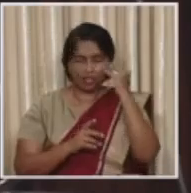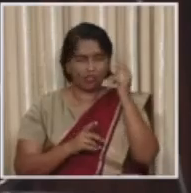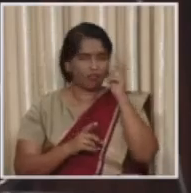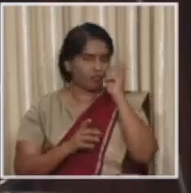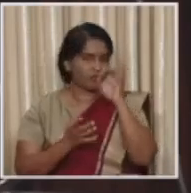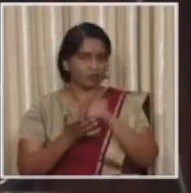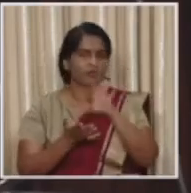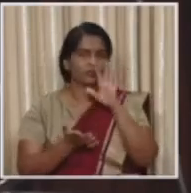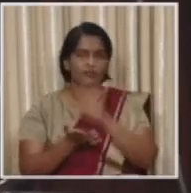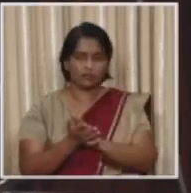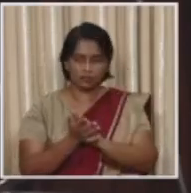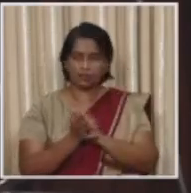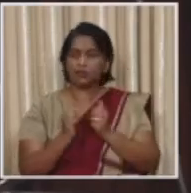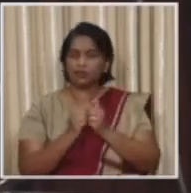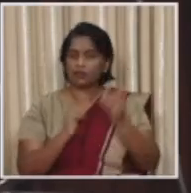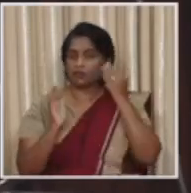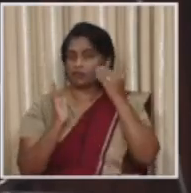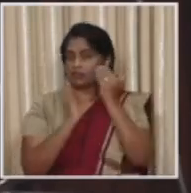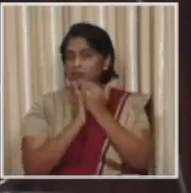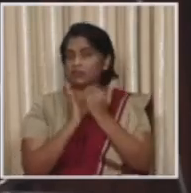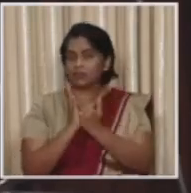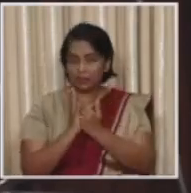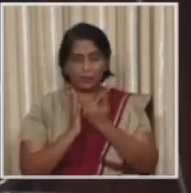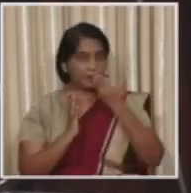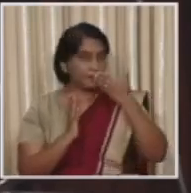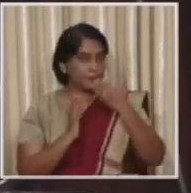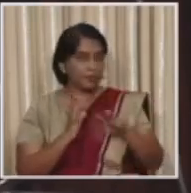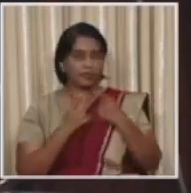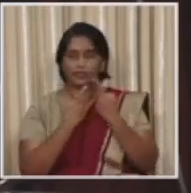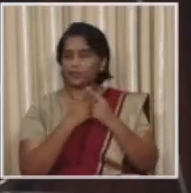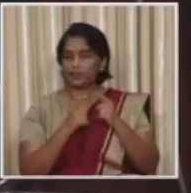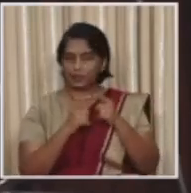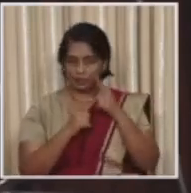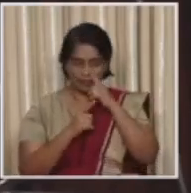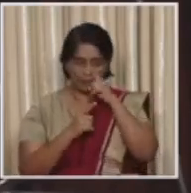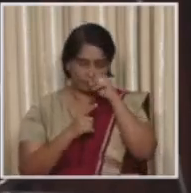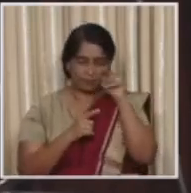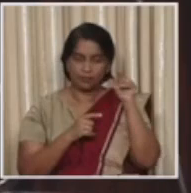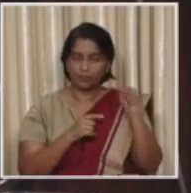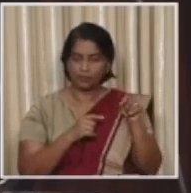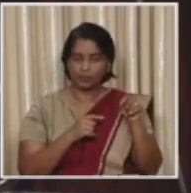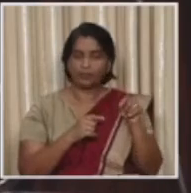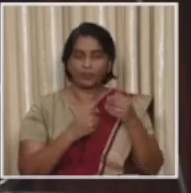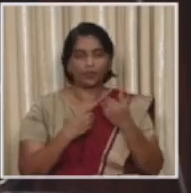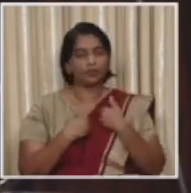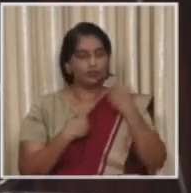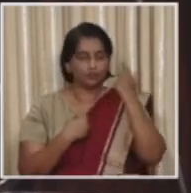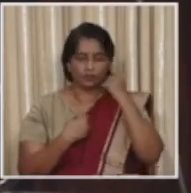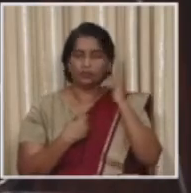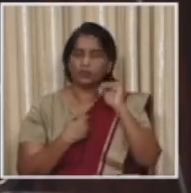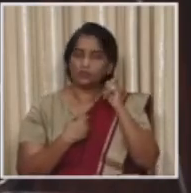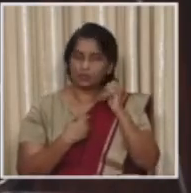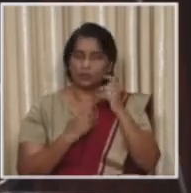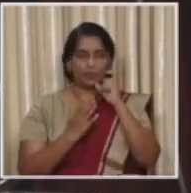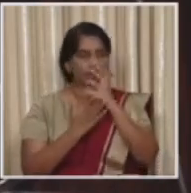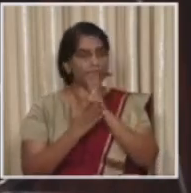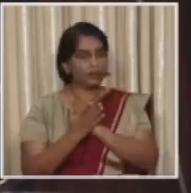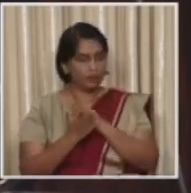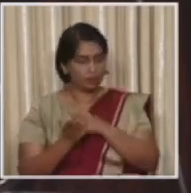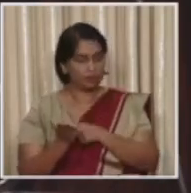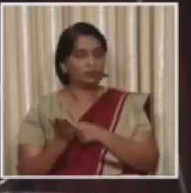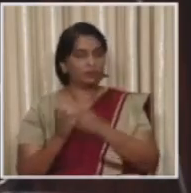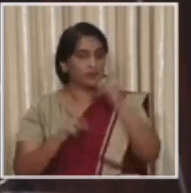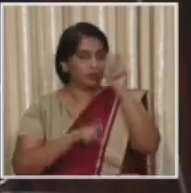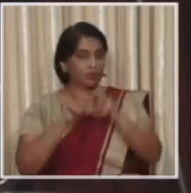භාවයේ පුද්ගල පසුබිම් විවිධත්වයේ පළපුරුද්දා විවිධත්වයේ. දැන් ඔව් අපි දන්නවා යම්කිසි විදිහකට ව්‍යවස්ථාදායක සභාවට නියෝජිතයන්